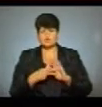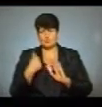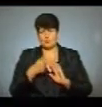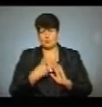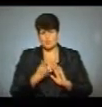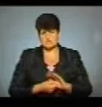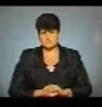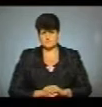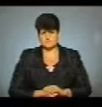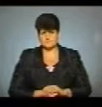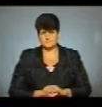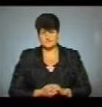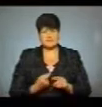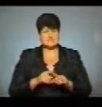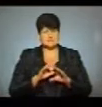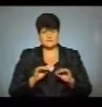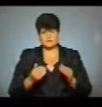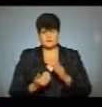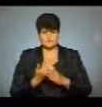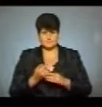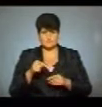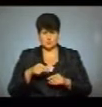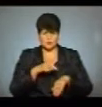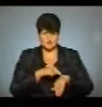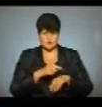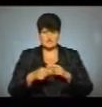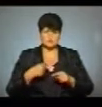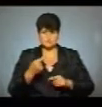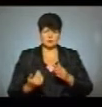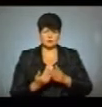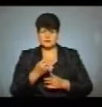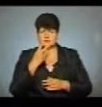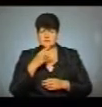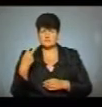році. Це вся інформація на цю годину. Наступний випуск дивіться